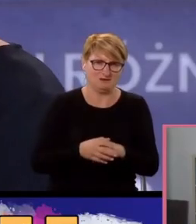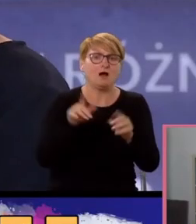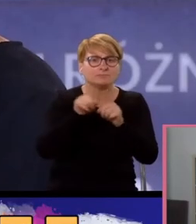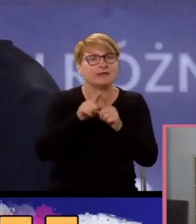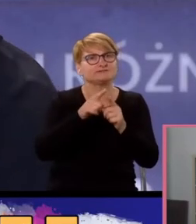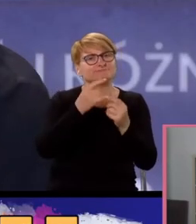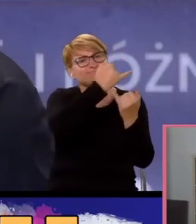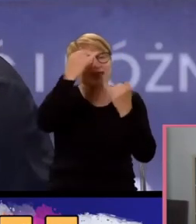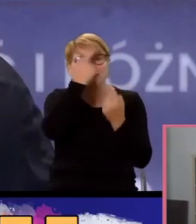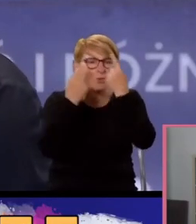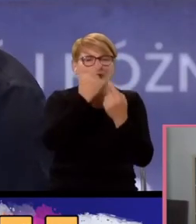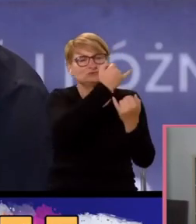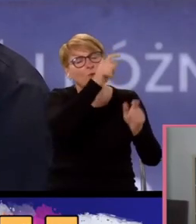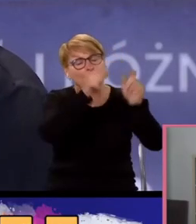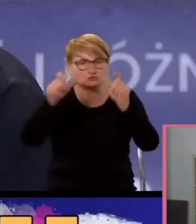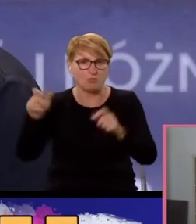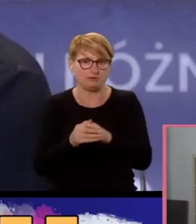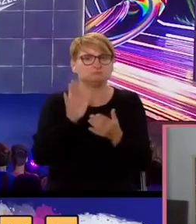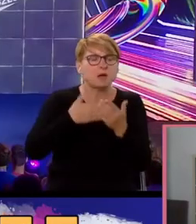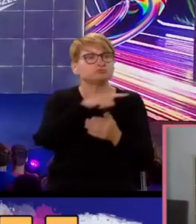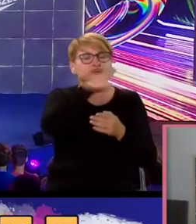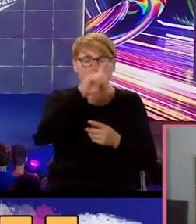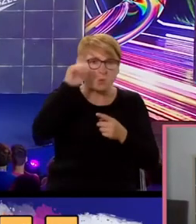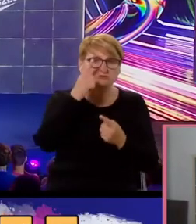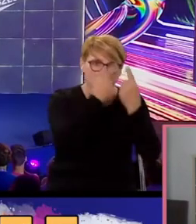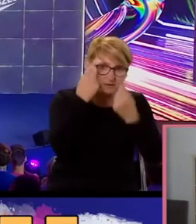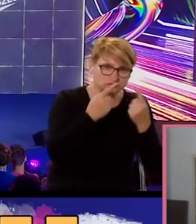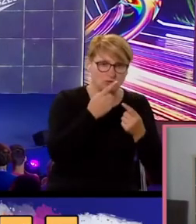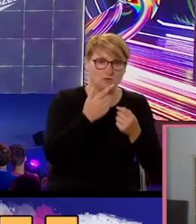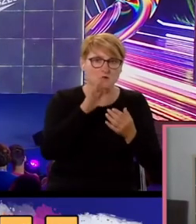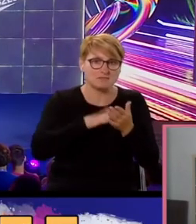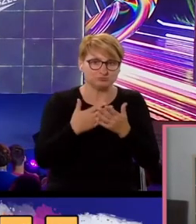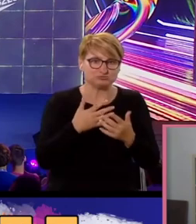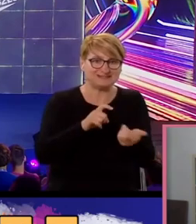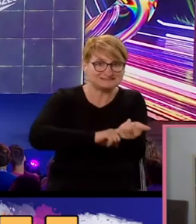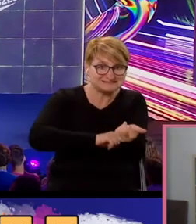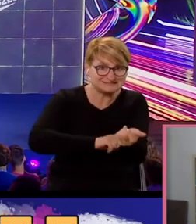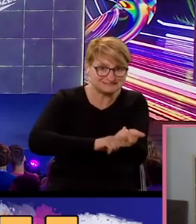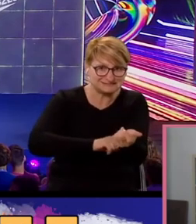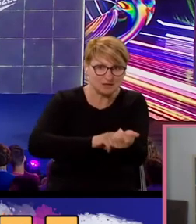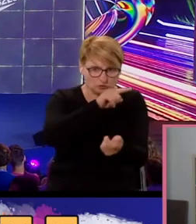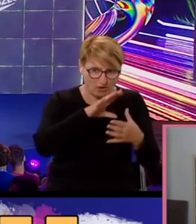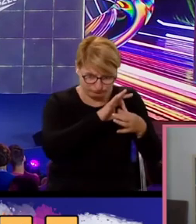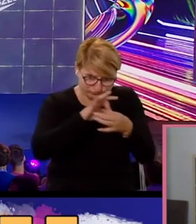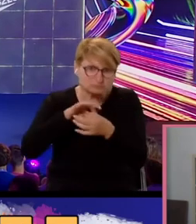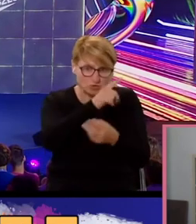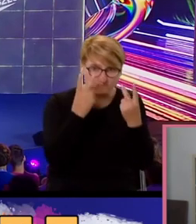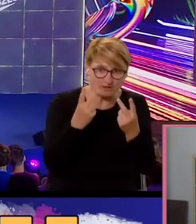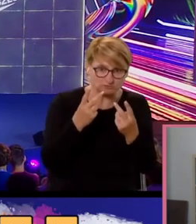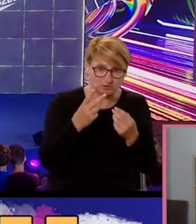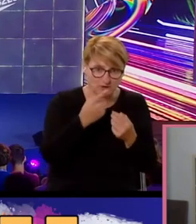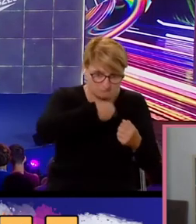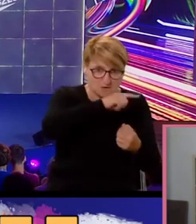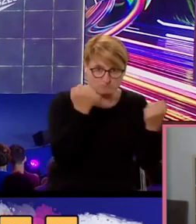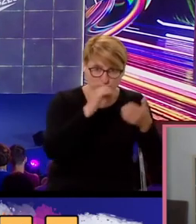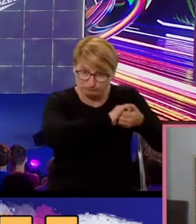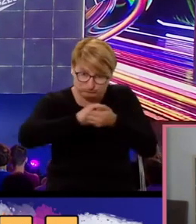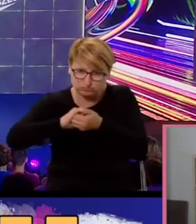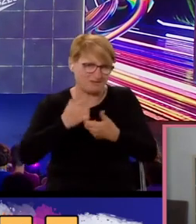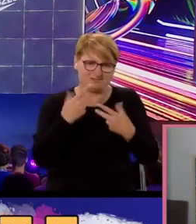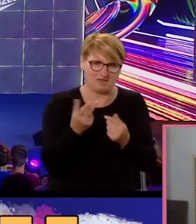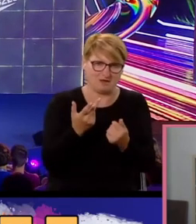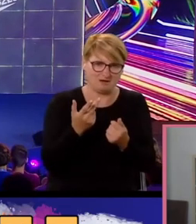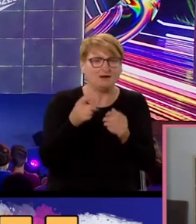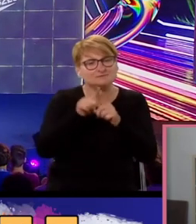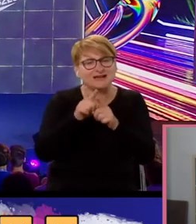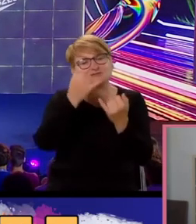Inne światopoglądy. Ludzie na przykład uważają, że pokrewieństwo, takie fizyczne pokrewieństwo nie jest najistotniejszą rzeczą, która wiąże ludzi.